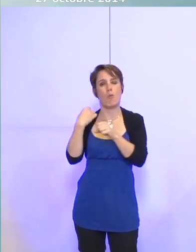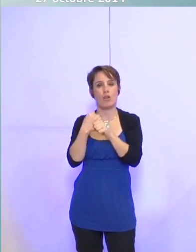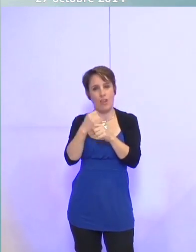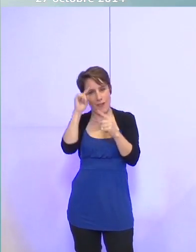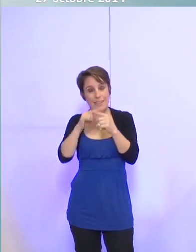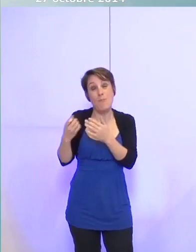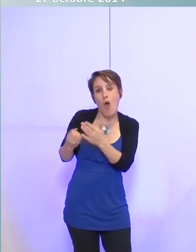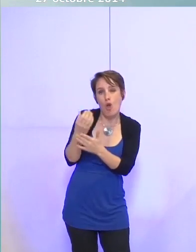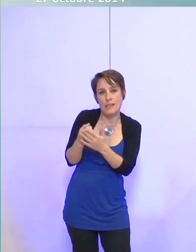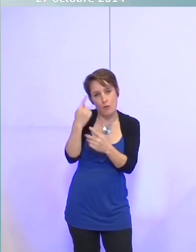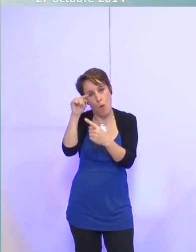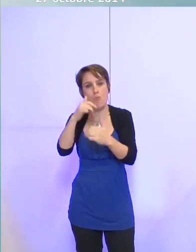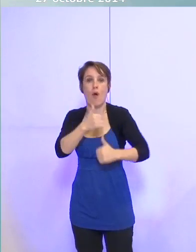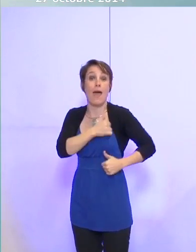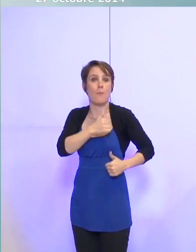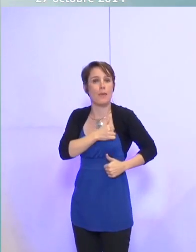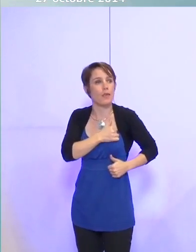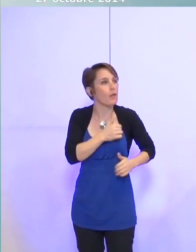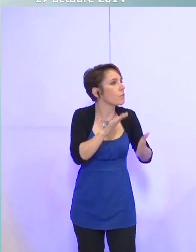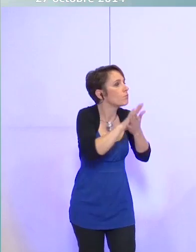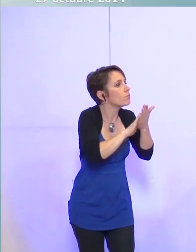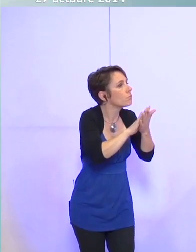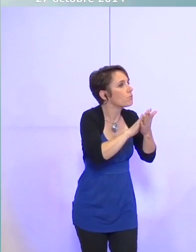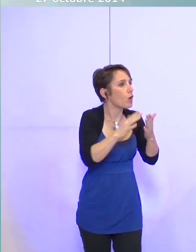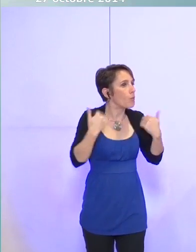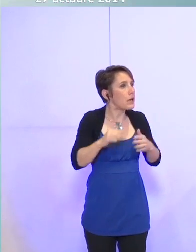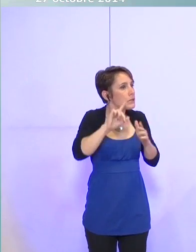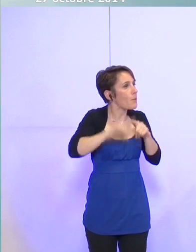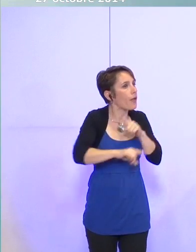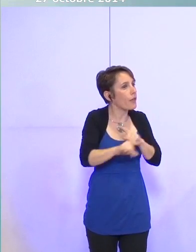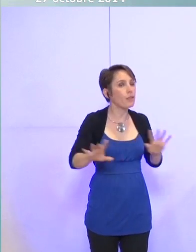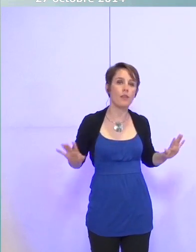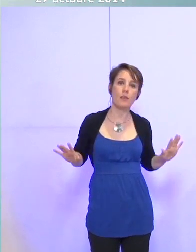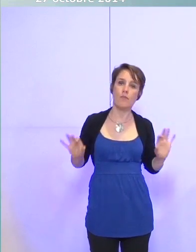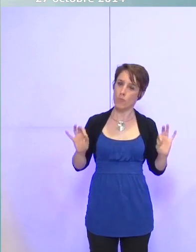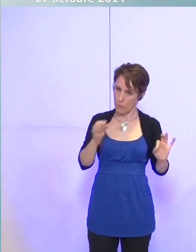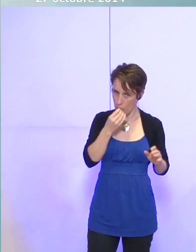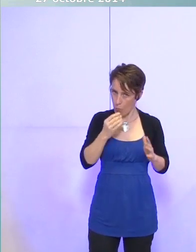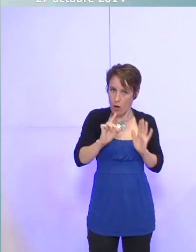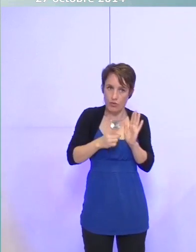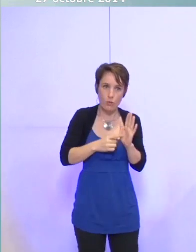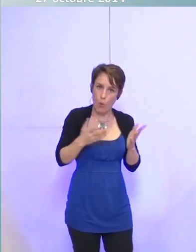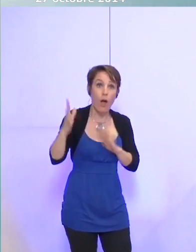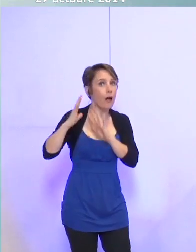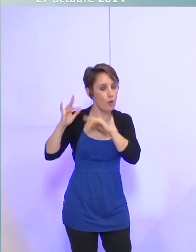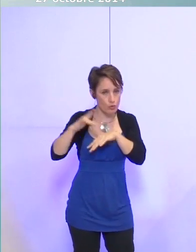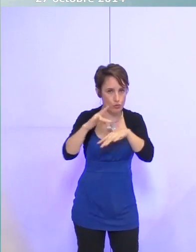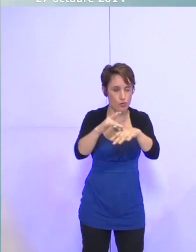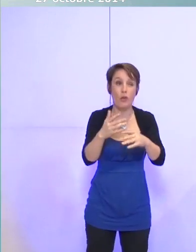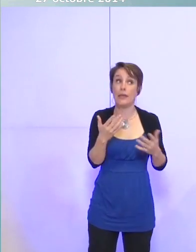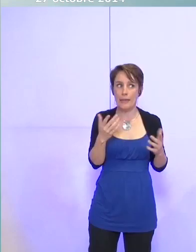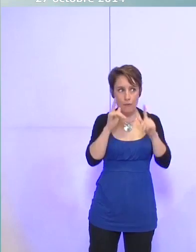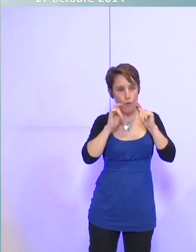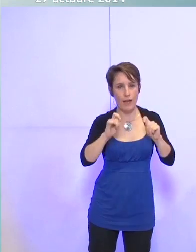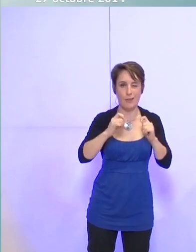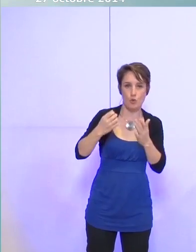oui, c'est pas un délit, excusez-moi, et malheureusement, toutes les informations sont bonnes à prendre pour ceux qui ont des mauvais coups à préparer.